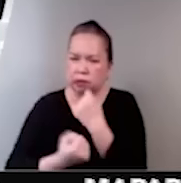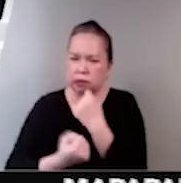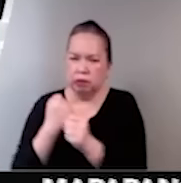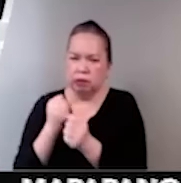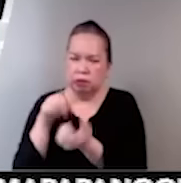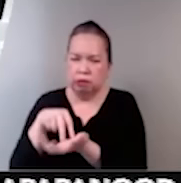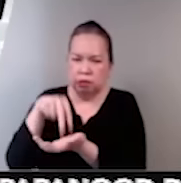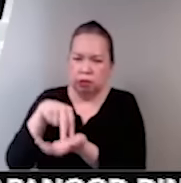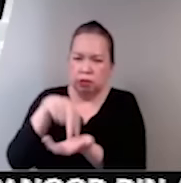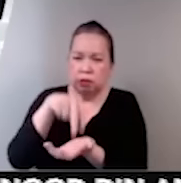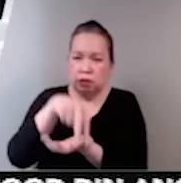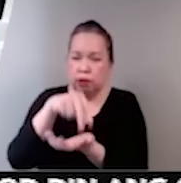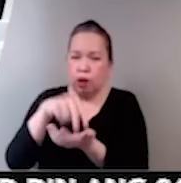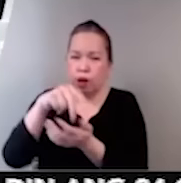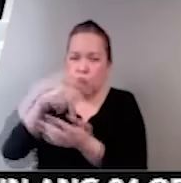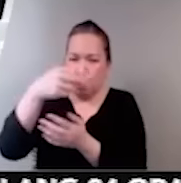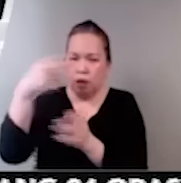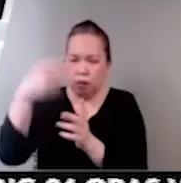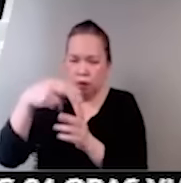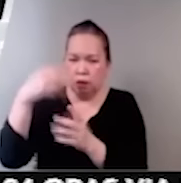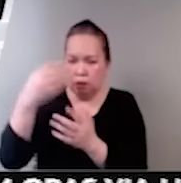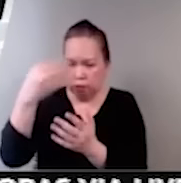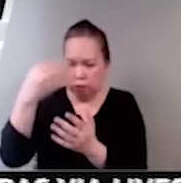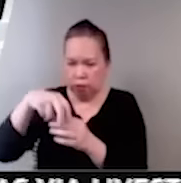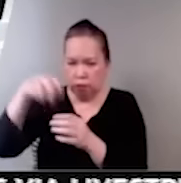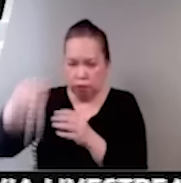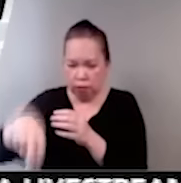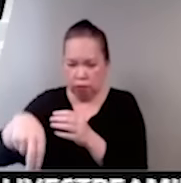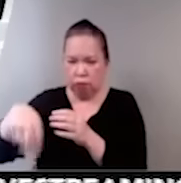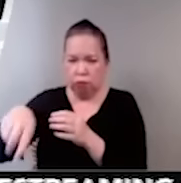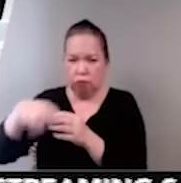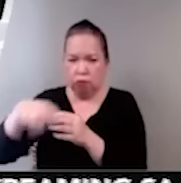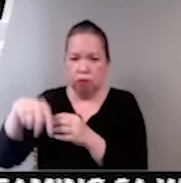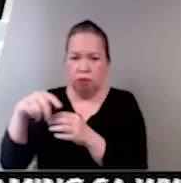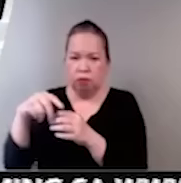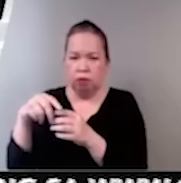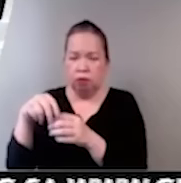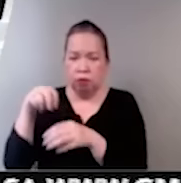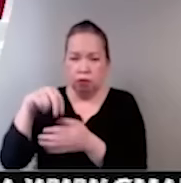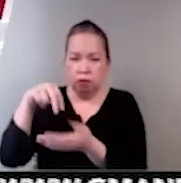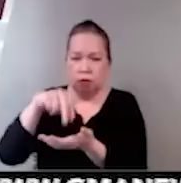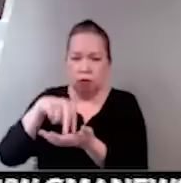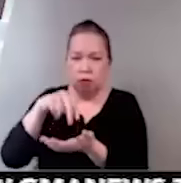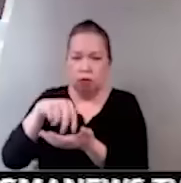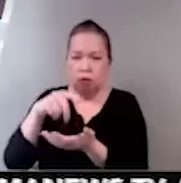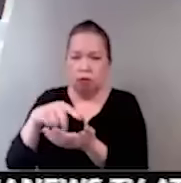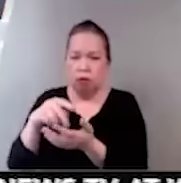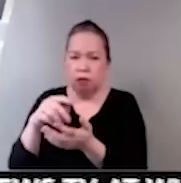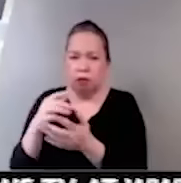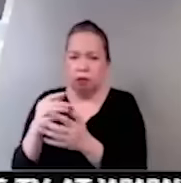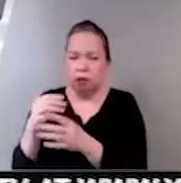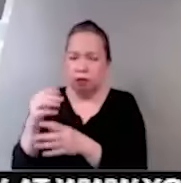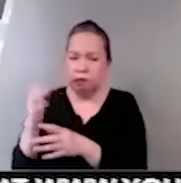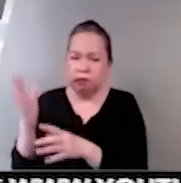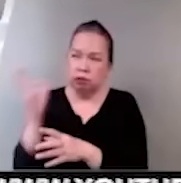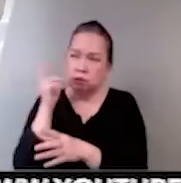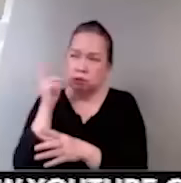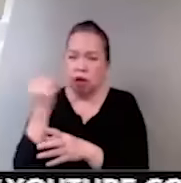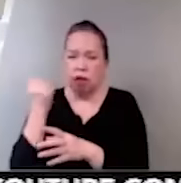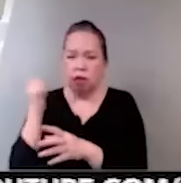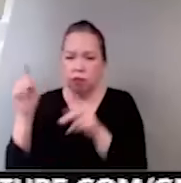sa makababa ako. Hanggang sa ako, tumatalon-talon ako para mapansin ako ng boy. Sa isinagawang follow-up operation